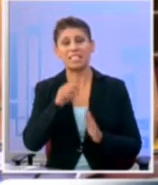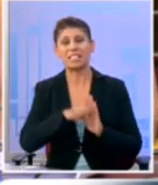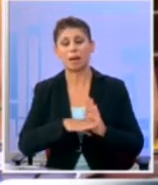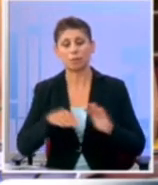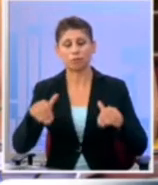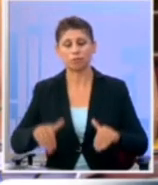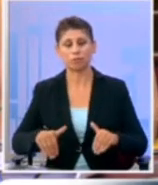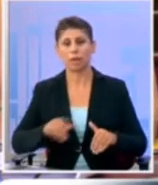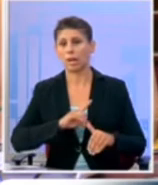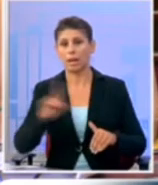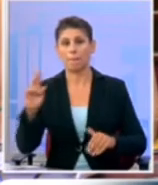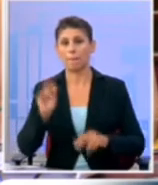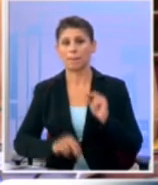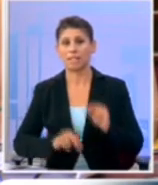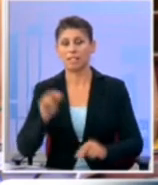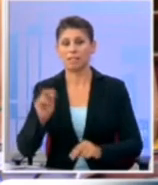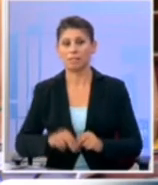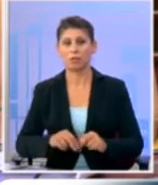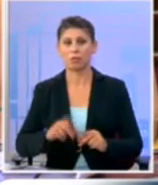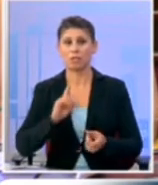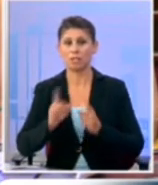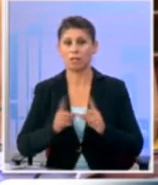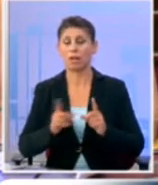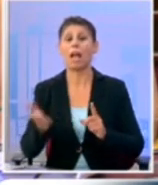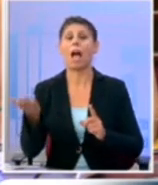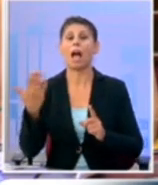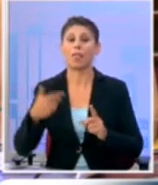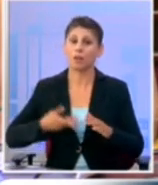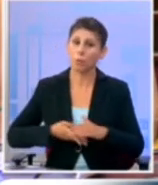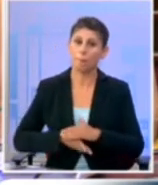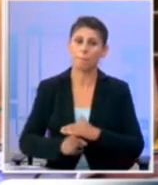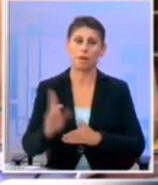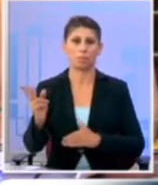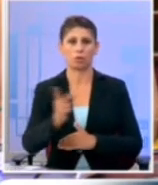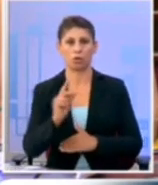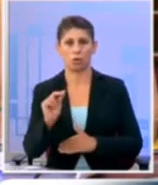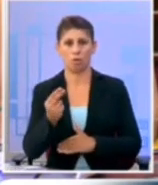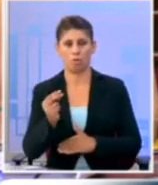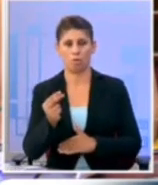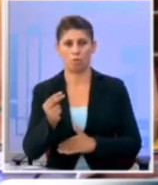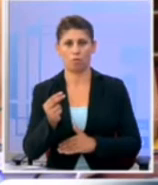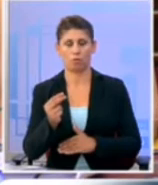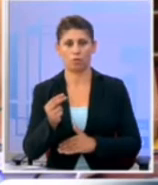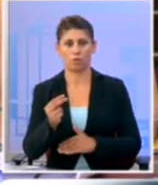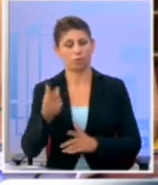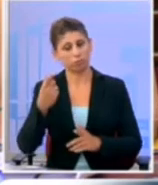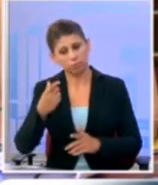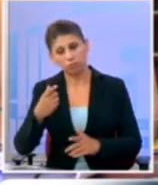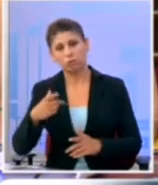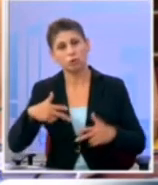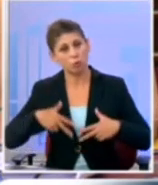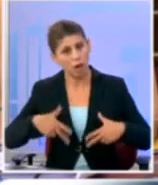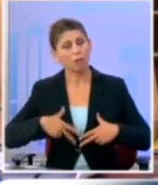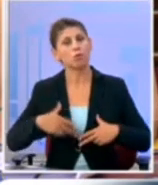τάξης να μην ψηφίζουν συμφωνίες αν δεν έχουν περάσει από το κοινοβούλιο της χώρας που ενδιαφέρεται για τη συμφωνία